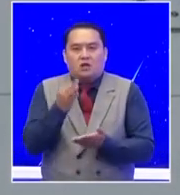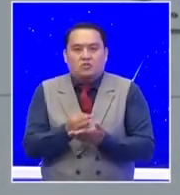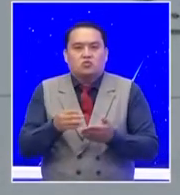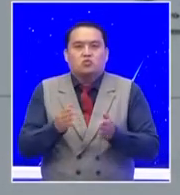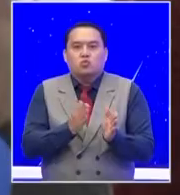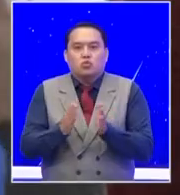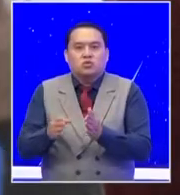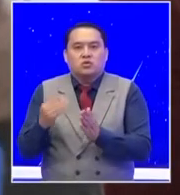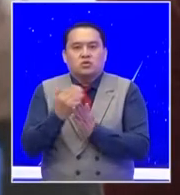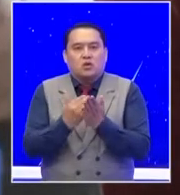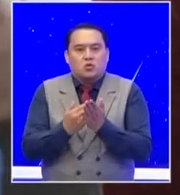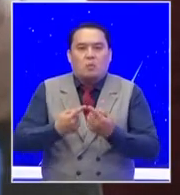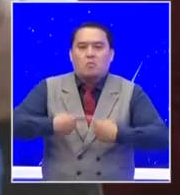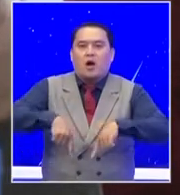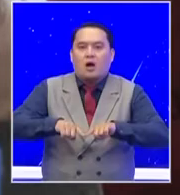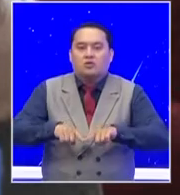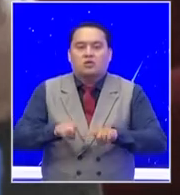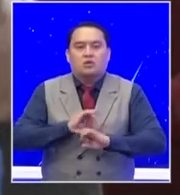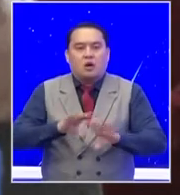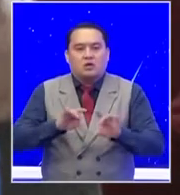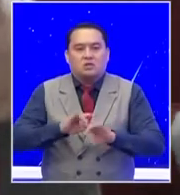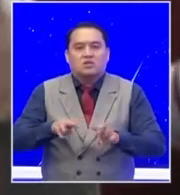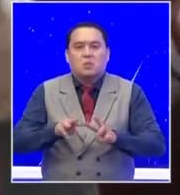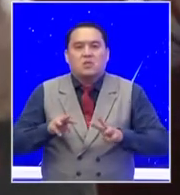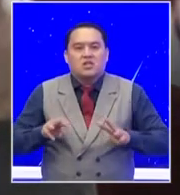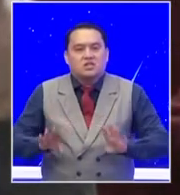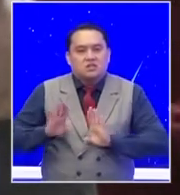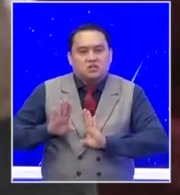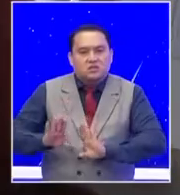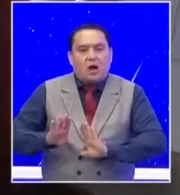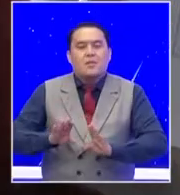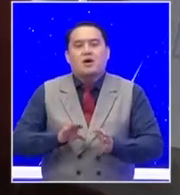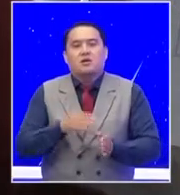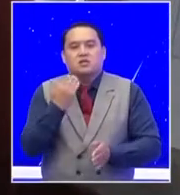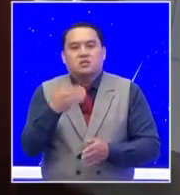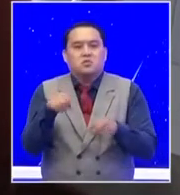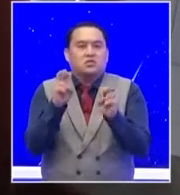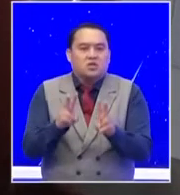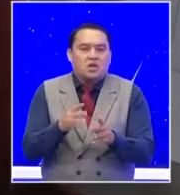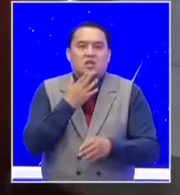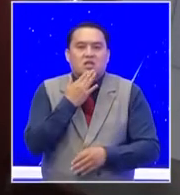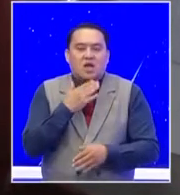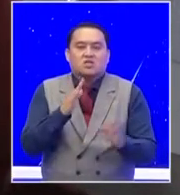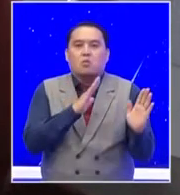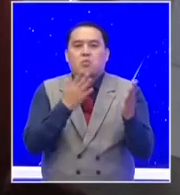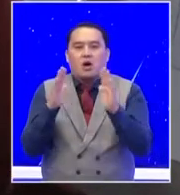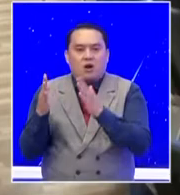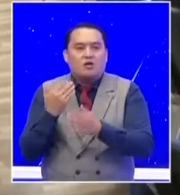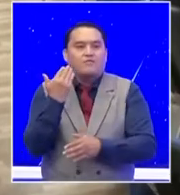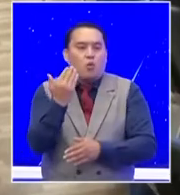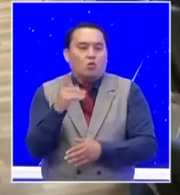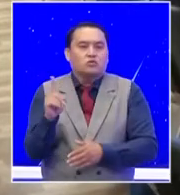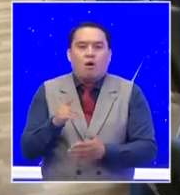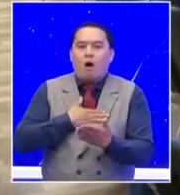структура, заполняющая данную базу, отметил Насанбаев. Слова чиновника подтвердили и специалисты национального парка. Они